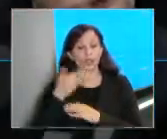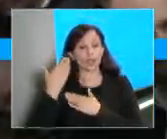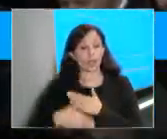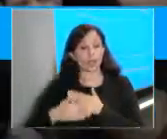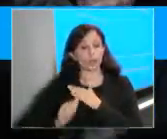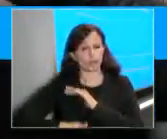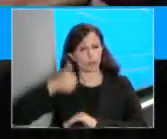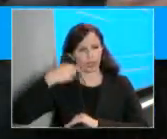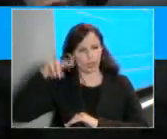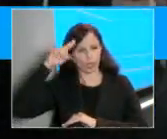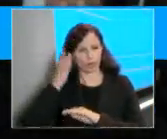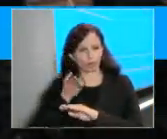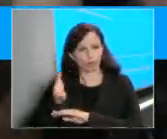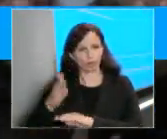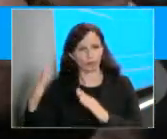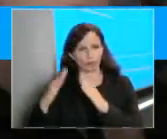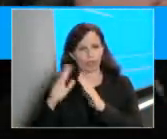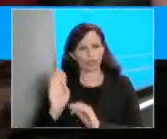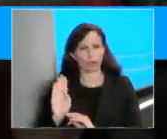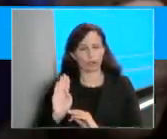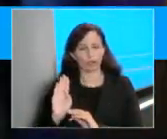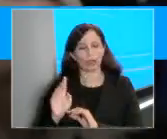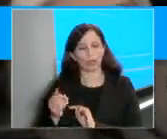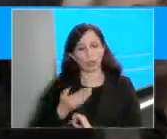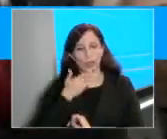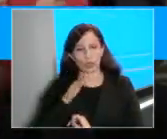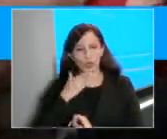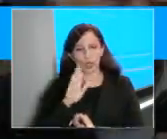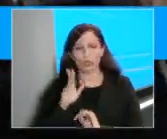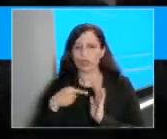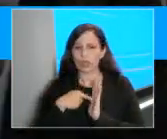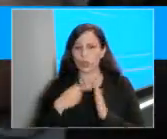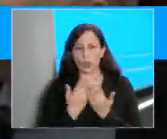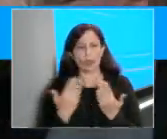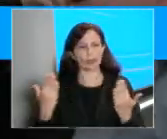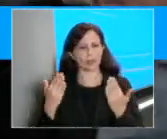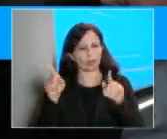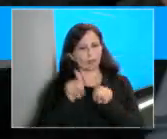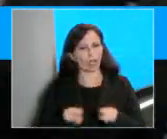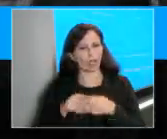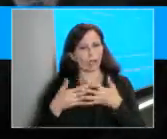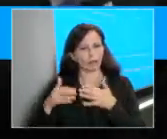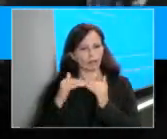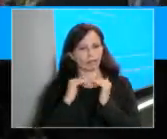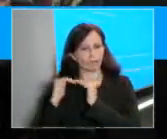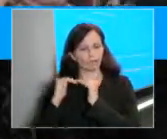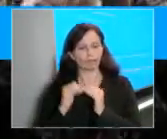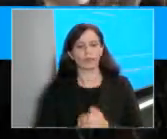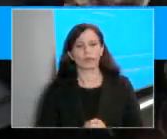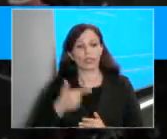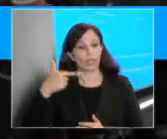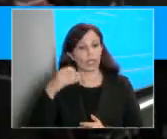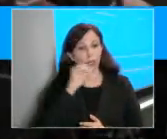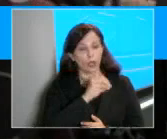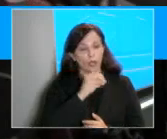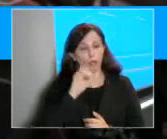בכירי הליכוד אל מעון ראש הממשלה בבלפור והציגו חזית אחידה עם נתניהו. במקביל, גדעון סער צפוי להשיק את הקמפיין שלו